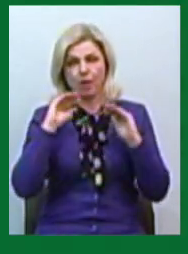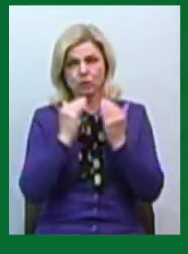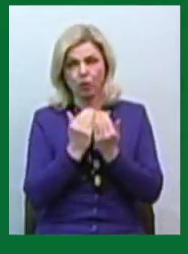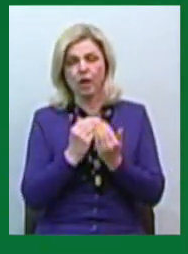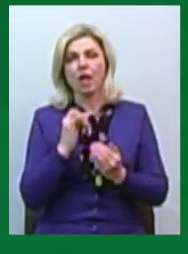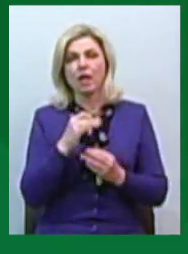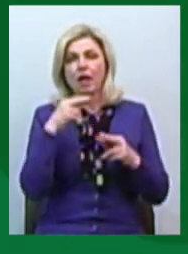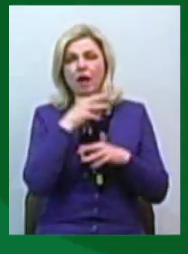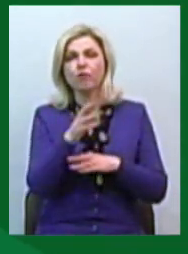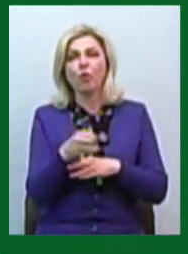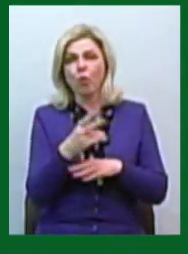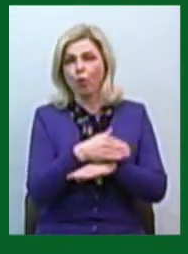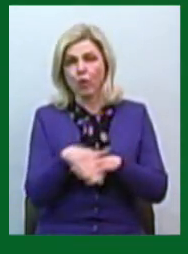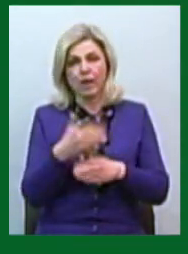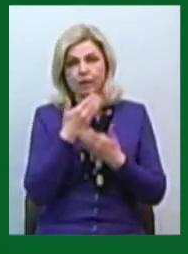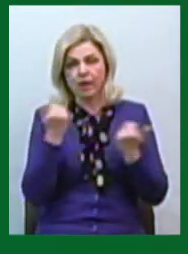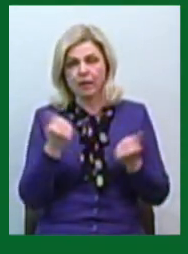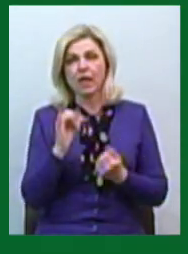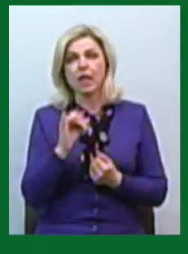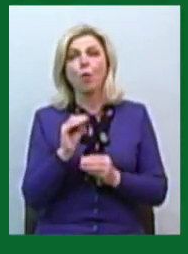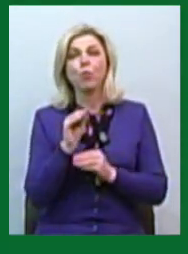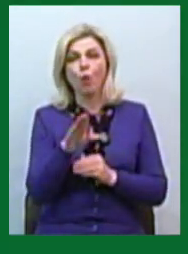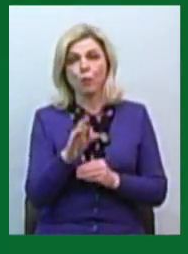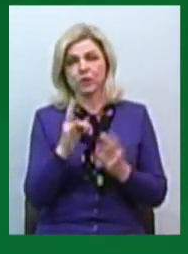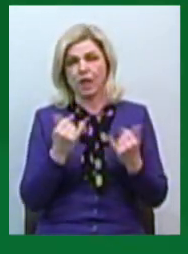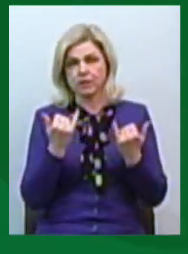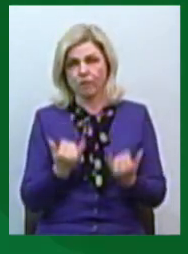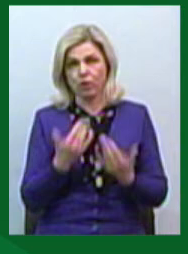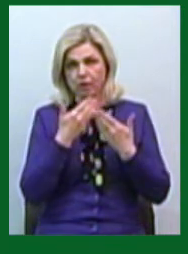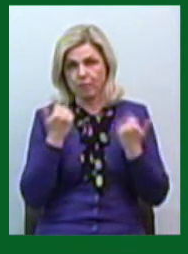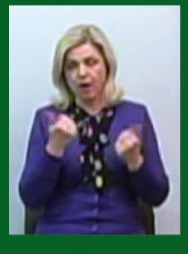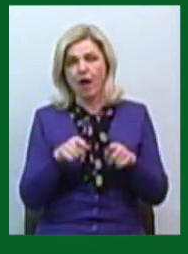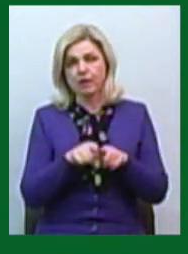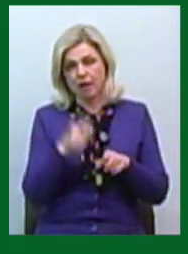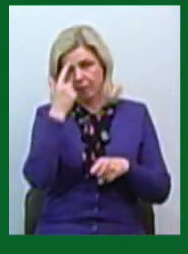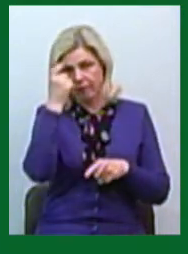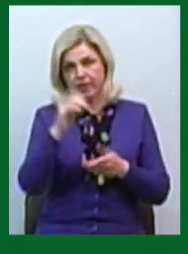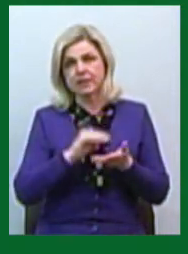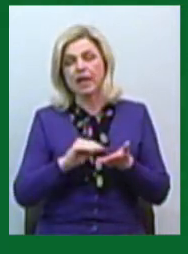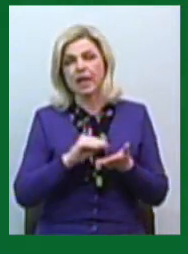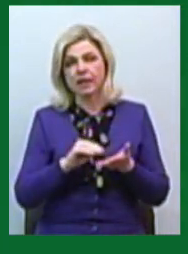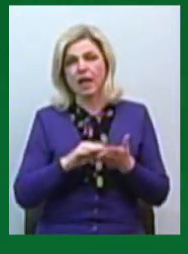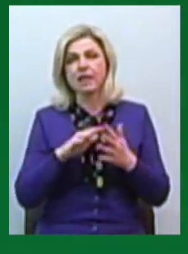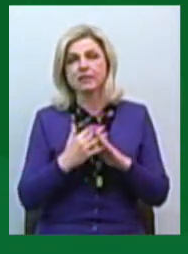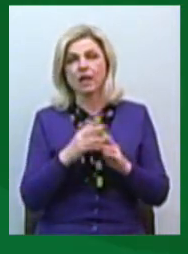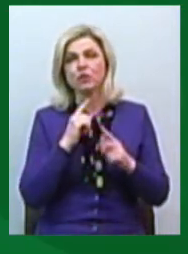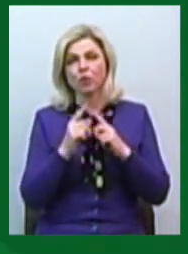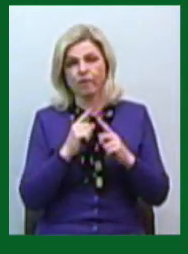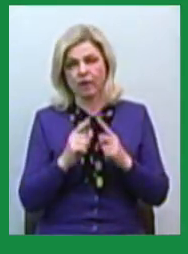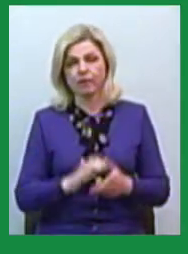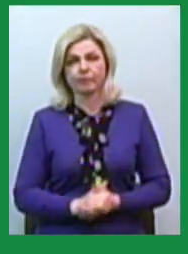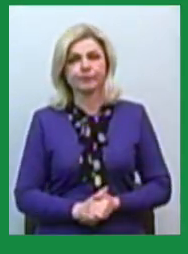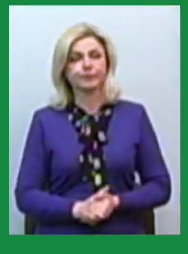проводять, пунктів пропуску станом на сьогодні немає. Про це телефоном повідомила секретарка Доманівської селищної ради Галина Шульгіна.